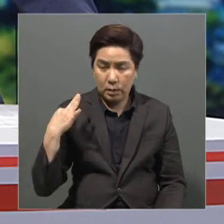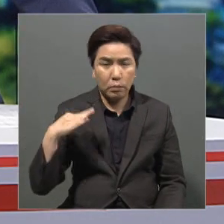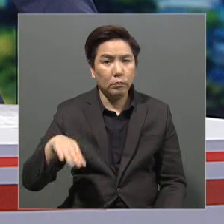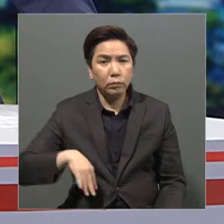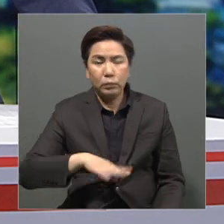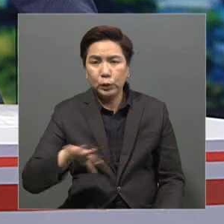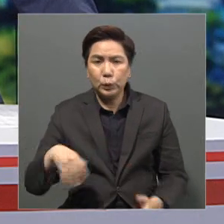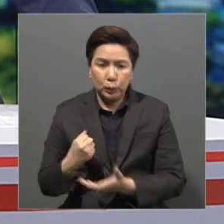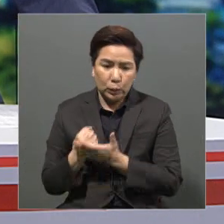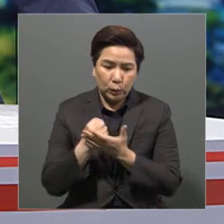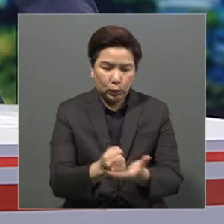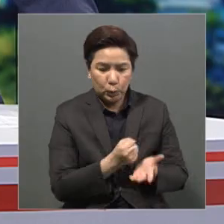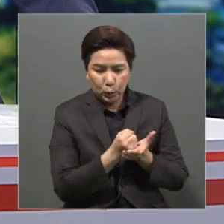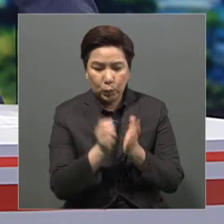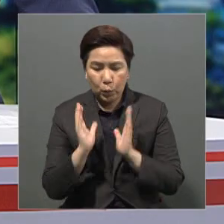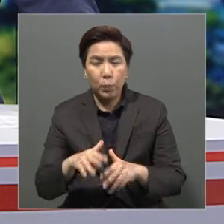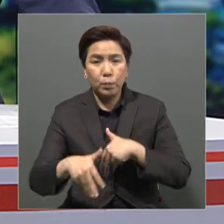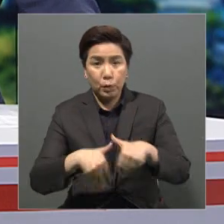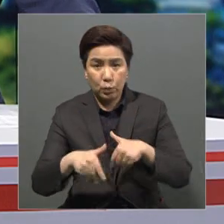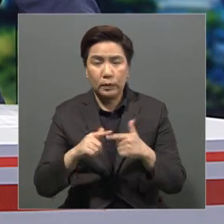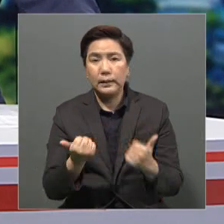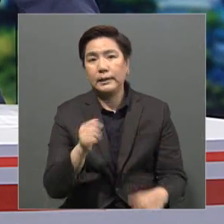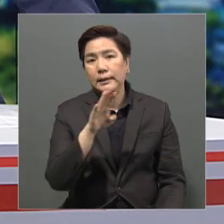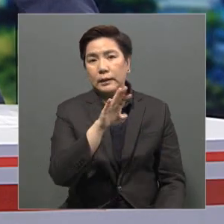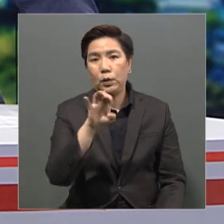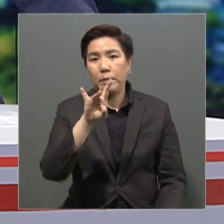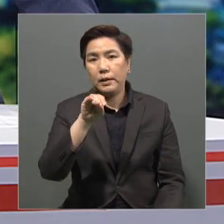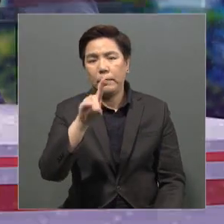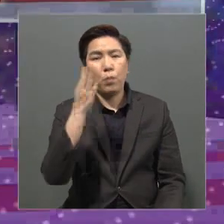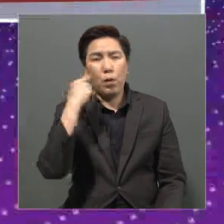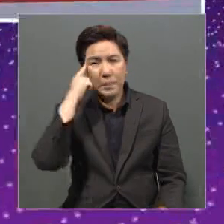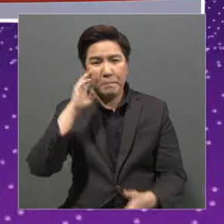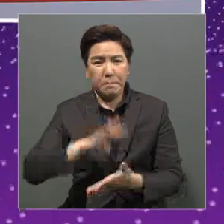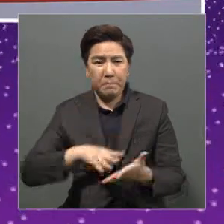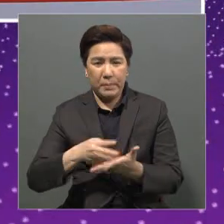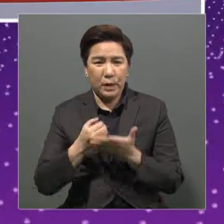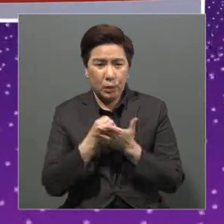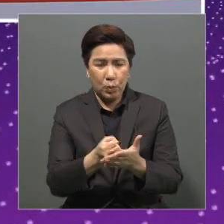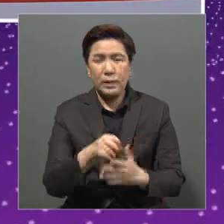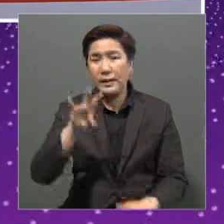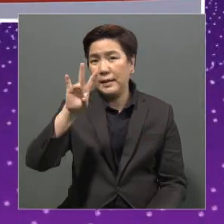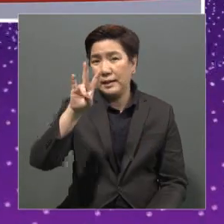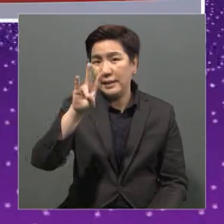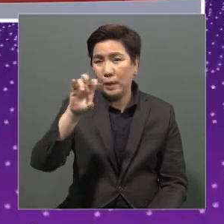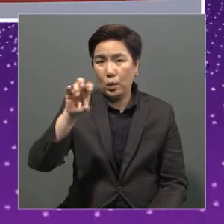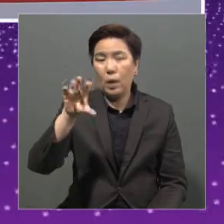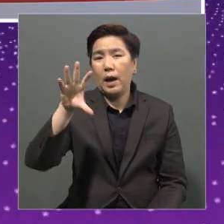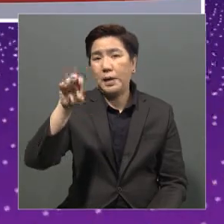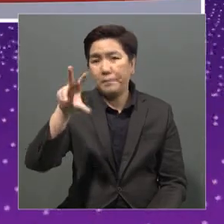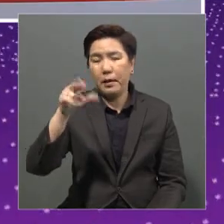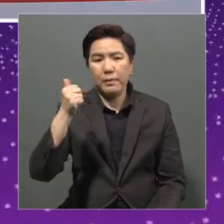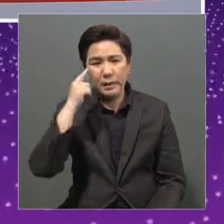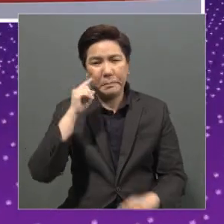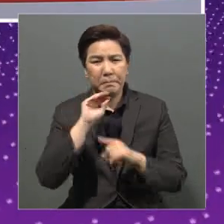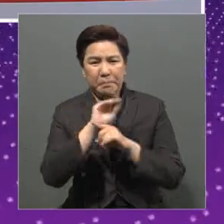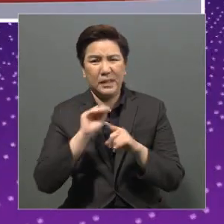สามารถช่วยเหลือประชาชนได้แล้ว 481หลังคาเรือนจากเป้าหมายก็คือ 753หลังคาเรือนตอนนี้คิดเป็น